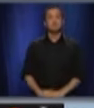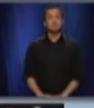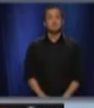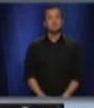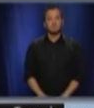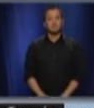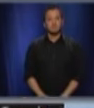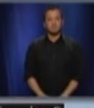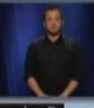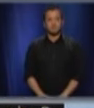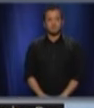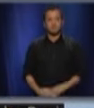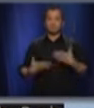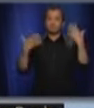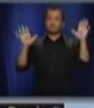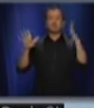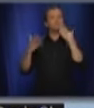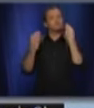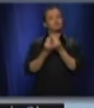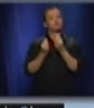à tous d'avoir été présents.